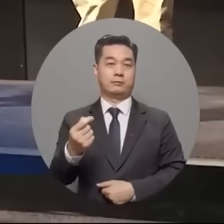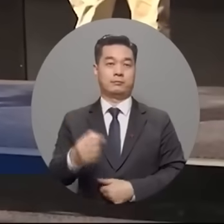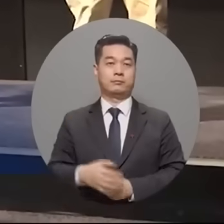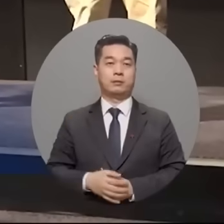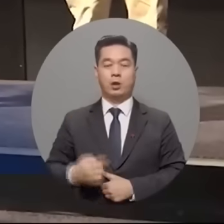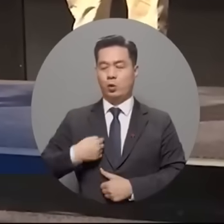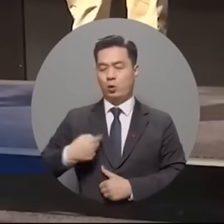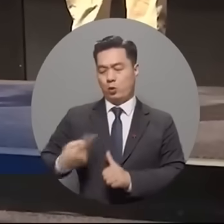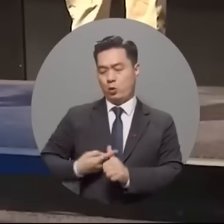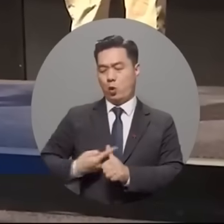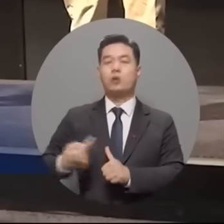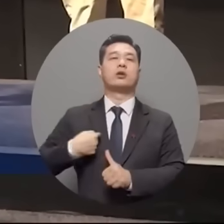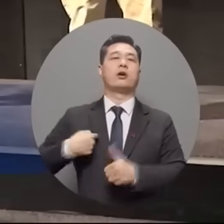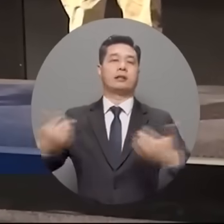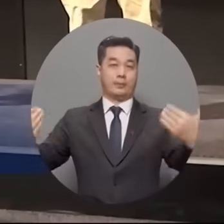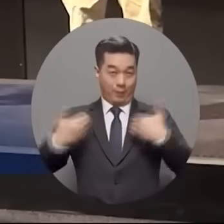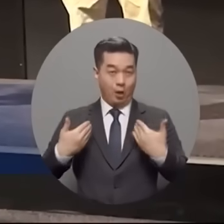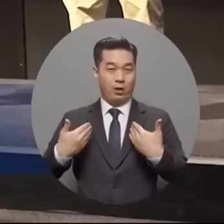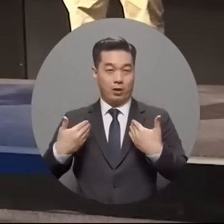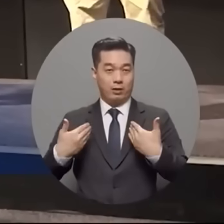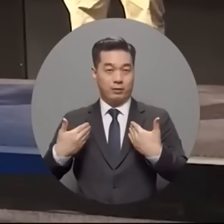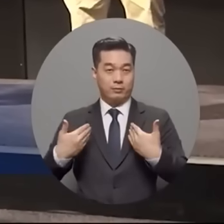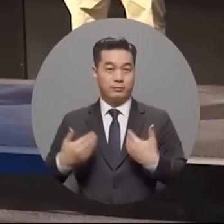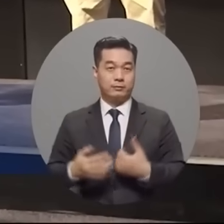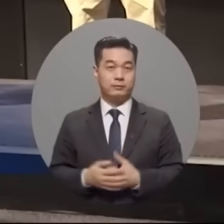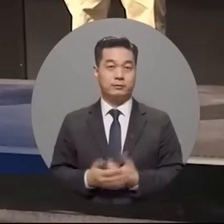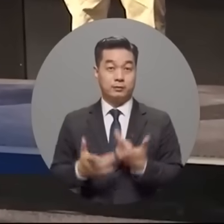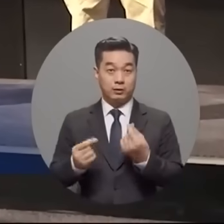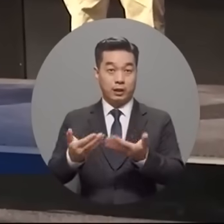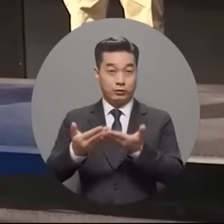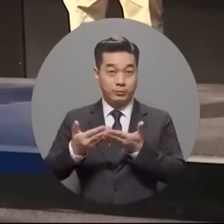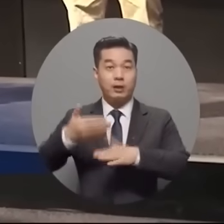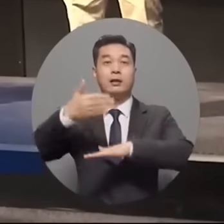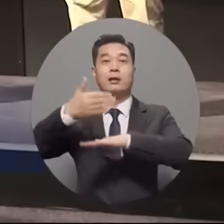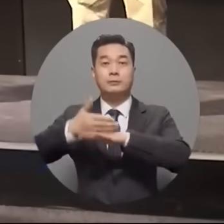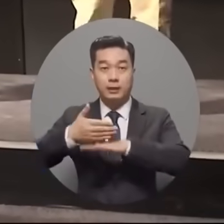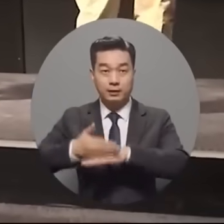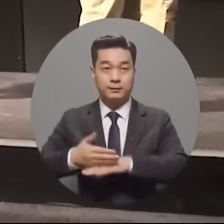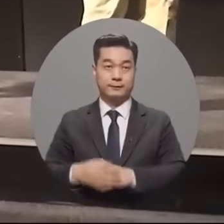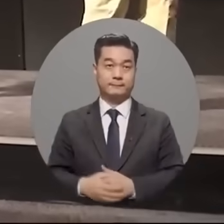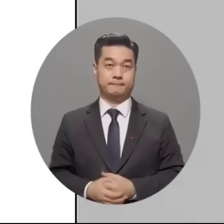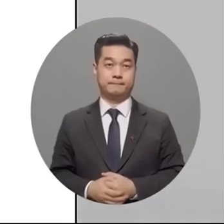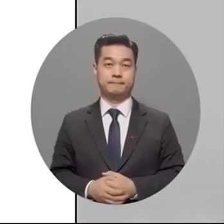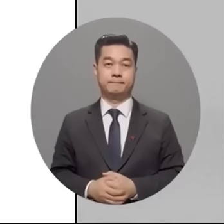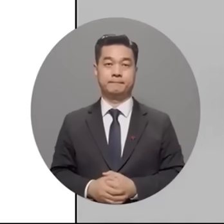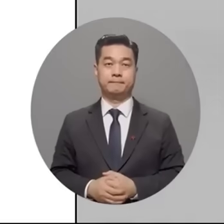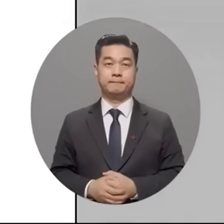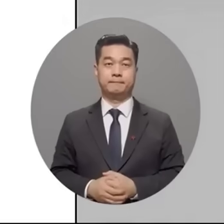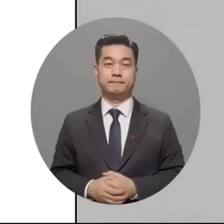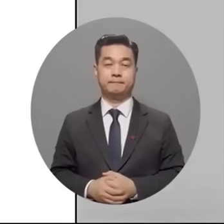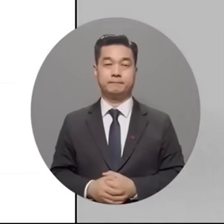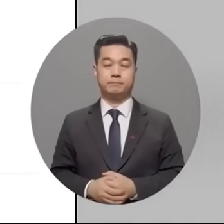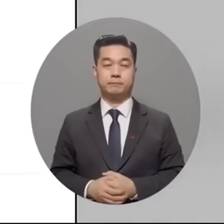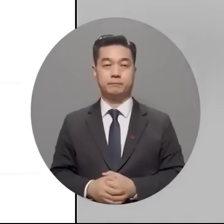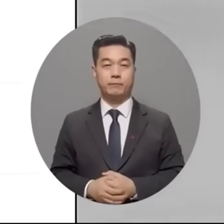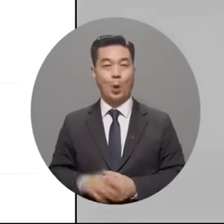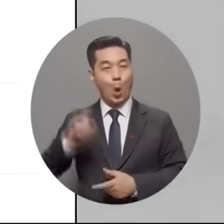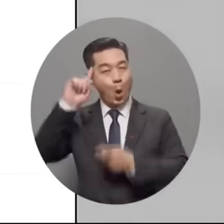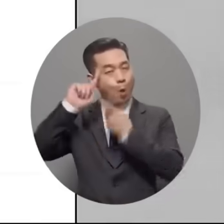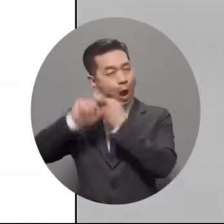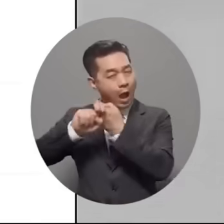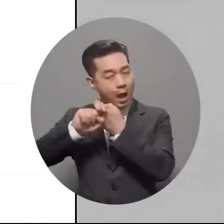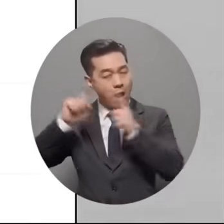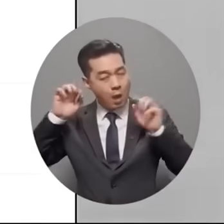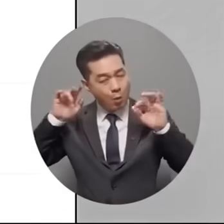욕은 저한테 해주시고 그렇게 해주시면 감사하겠습니다. 뜨거운 관람 열기는 실존